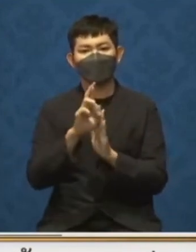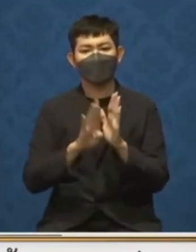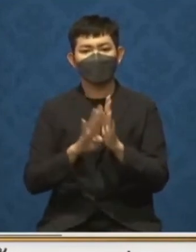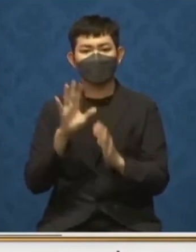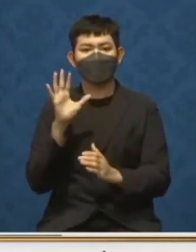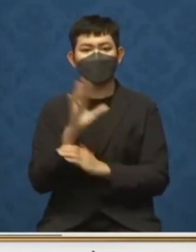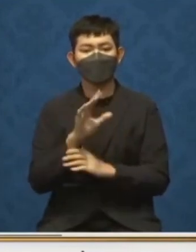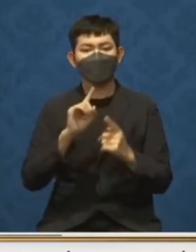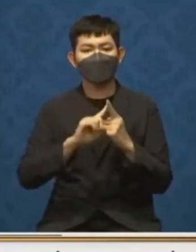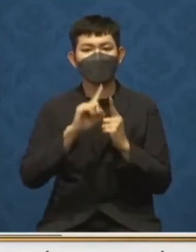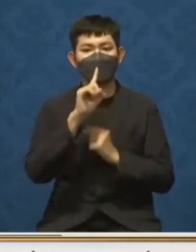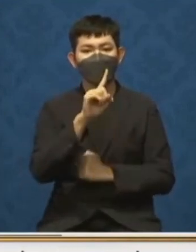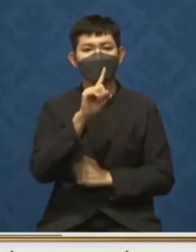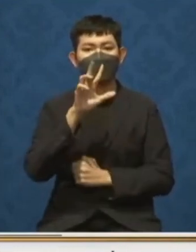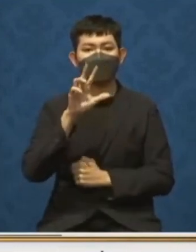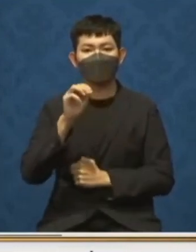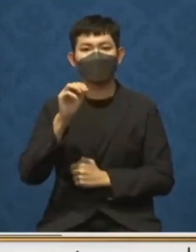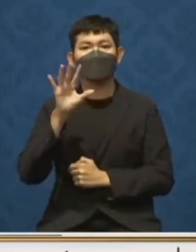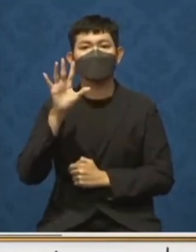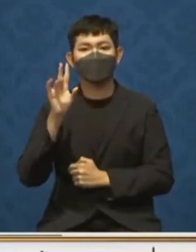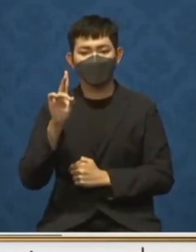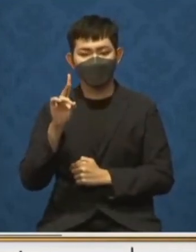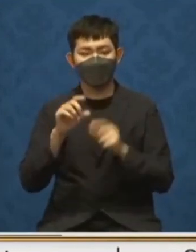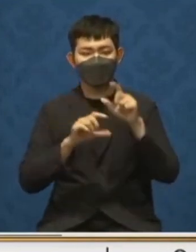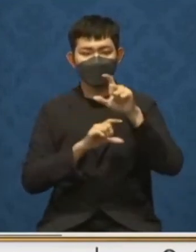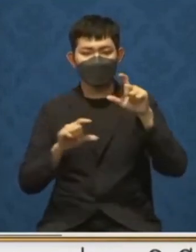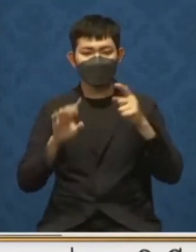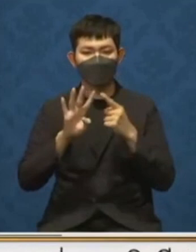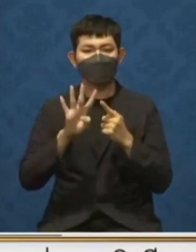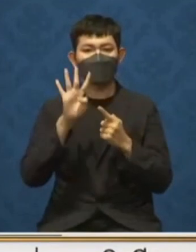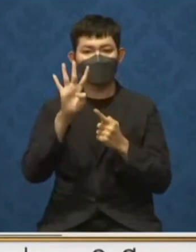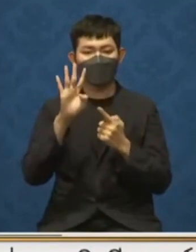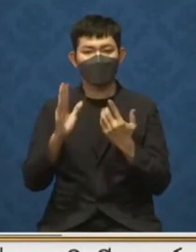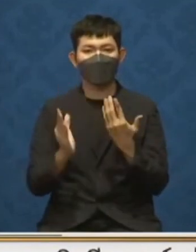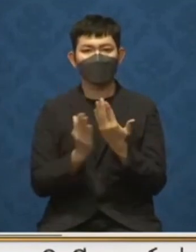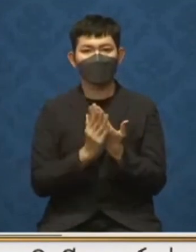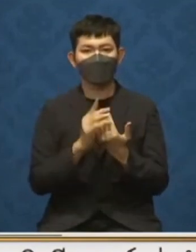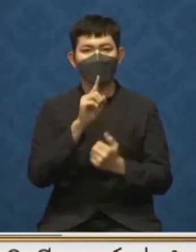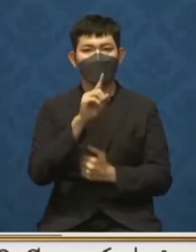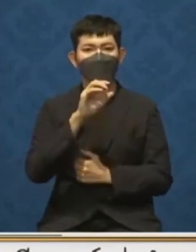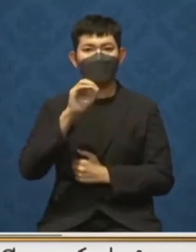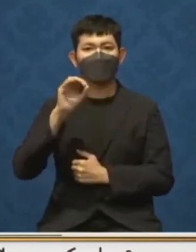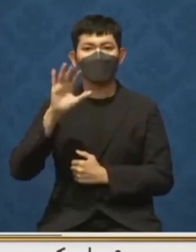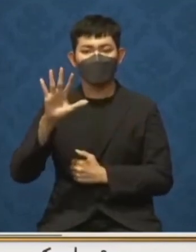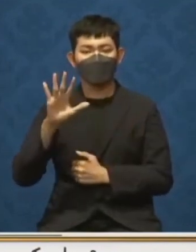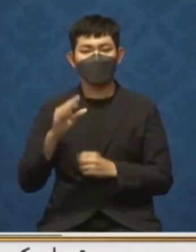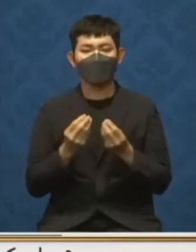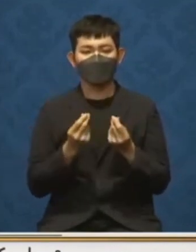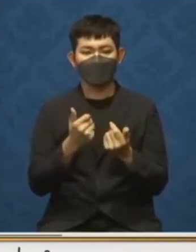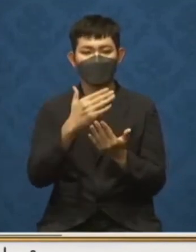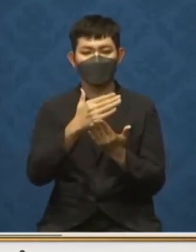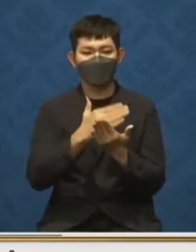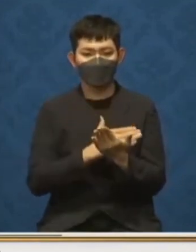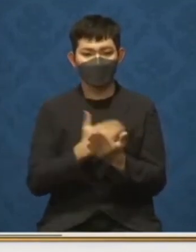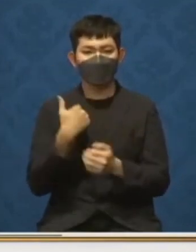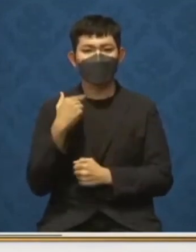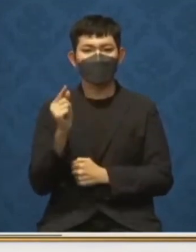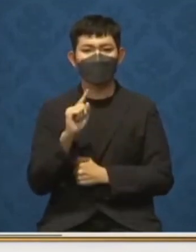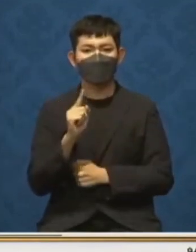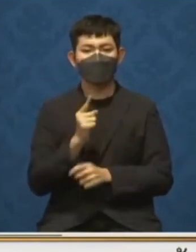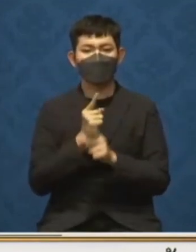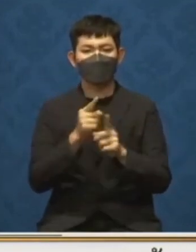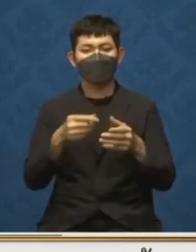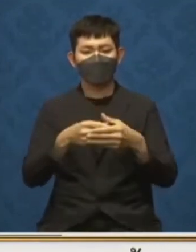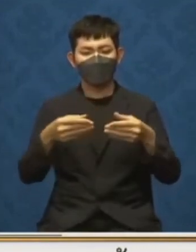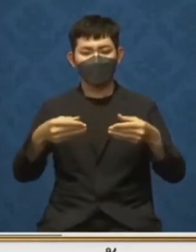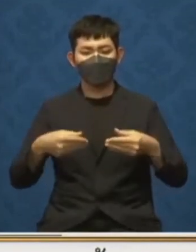ที่137วรรค4ประกอบกับข้อ105ซึ่งรายละเอียดของข้อสังเกตที่ปรากฏตามรายงาน